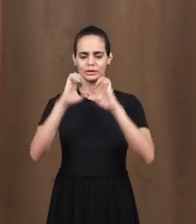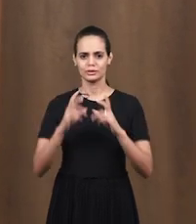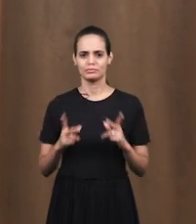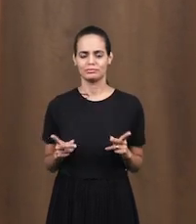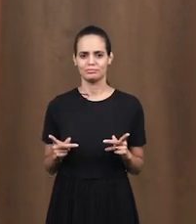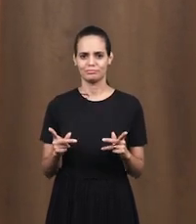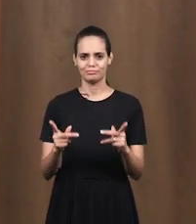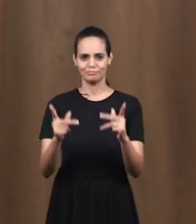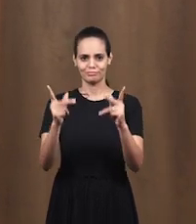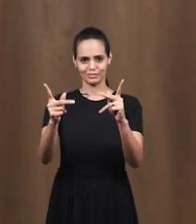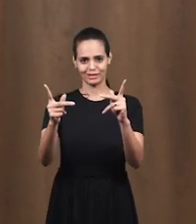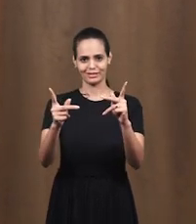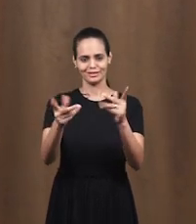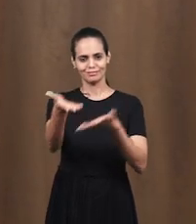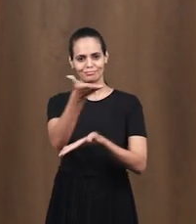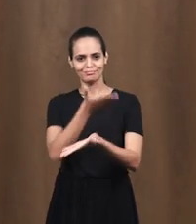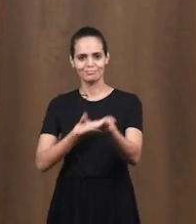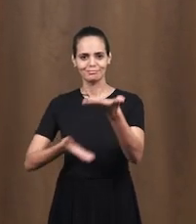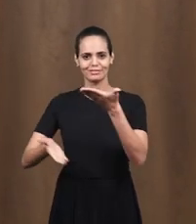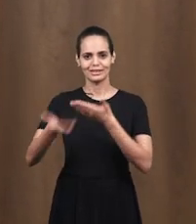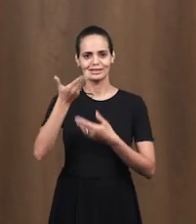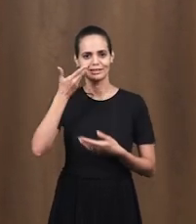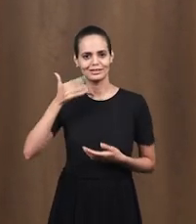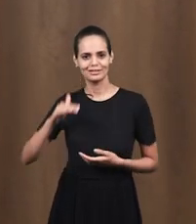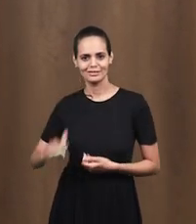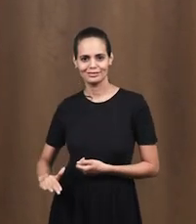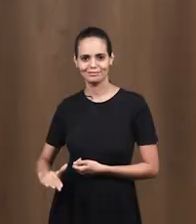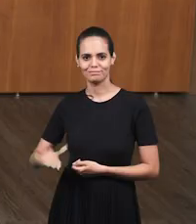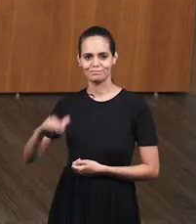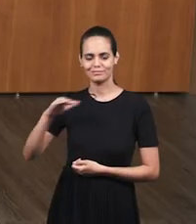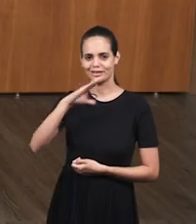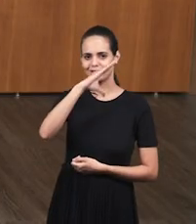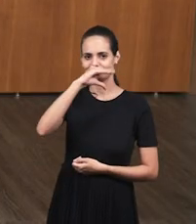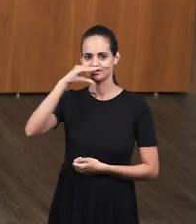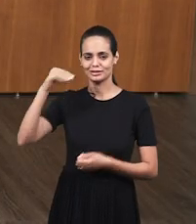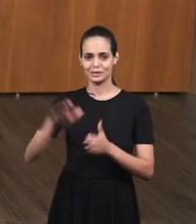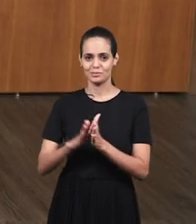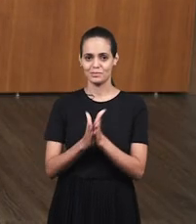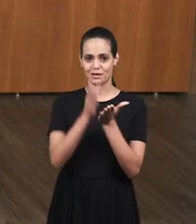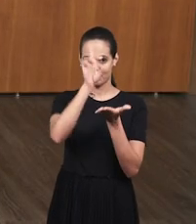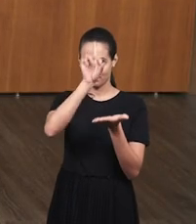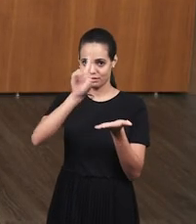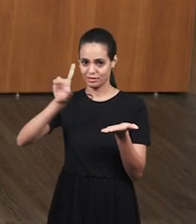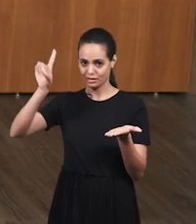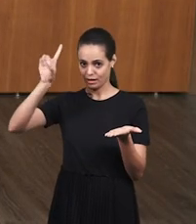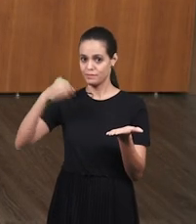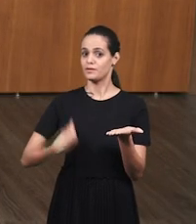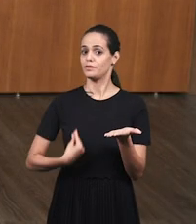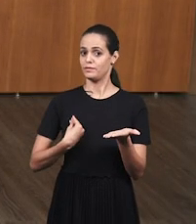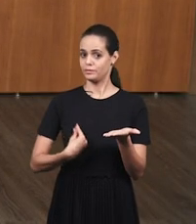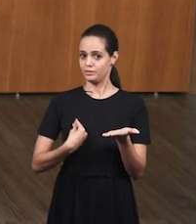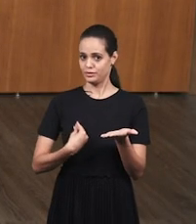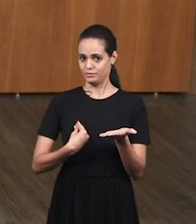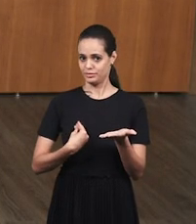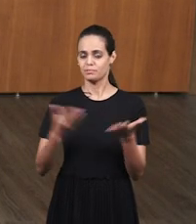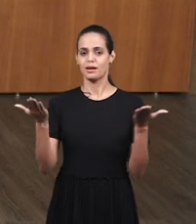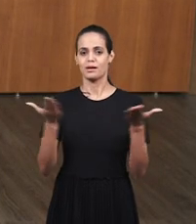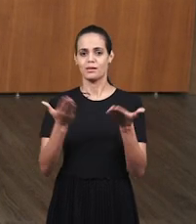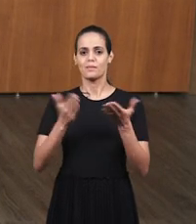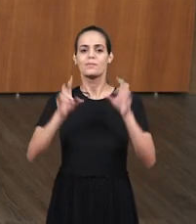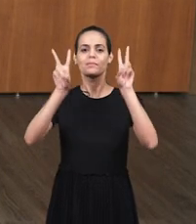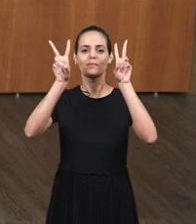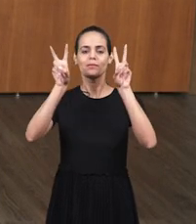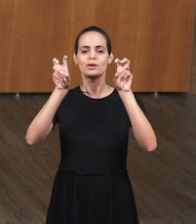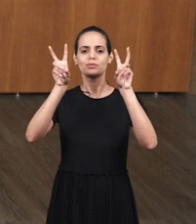провозглашая Евангелие вечное, обращается к детям и подросткам. Библия – живое слово. Это